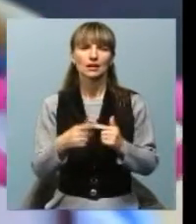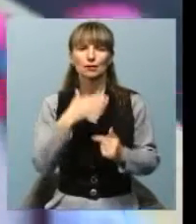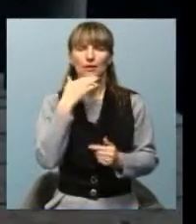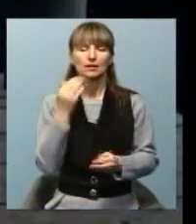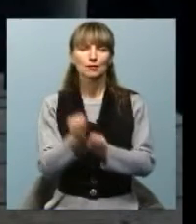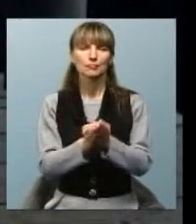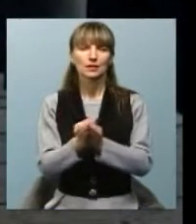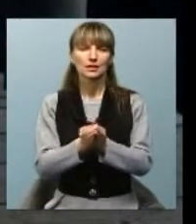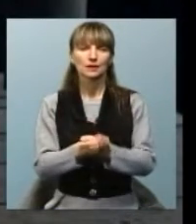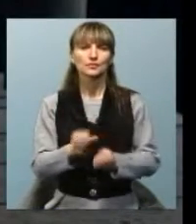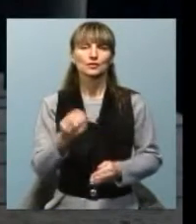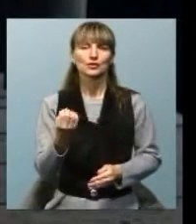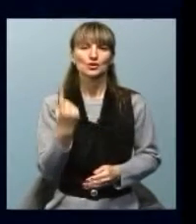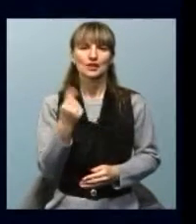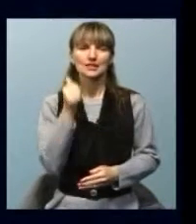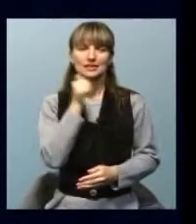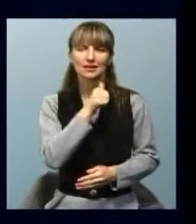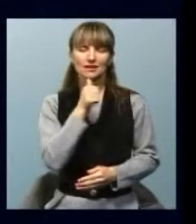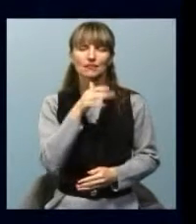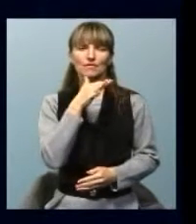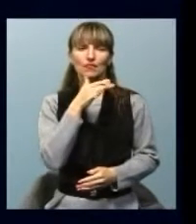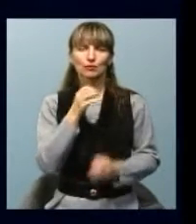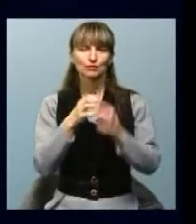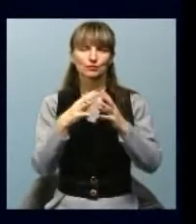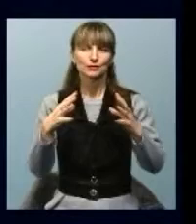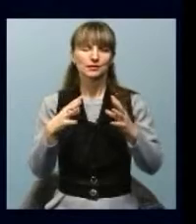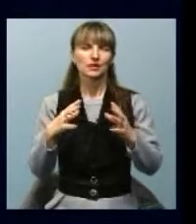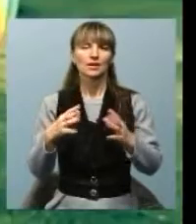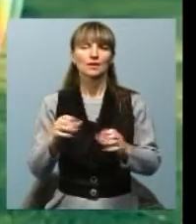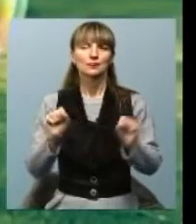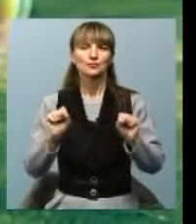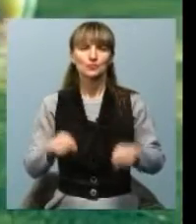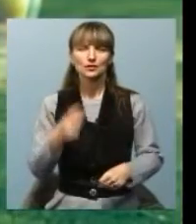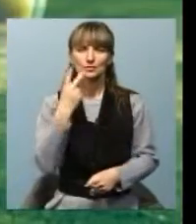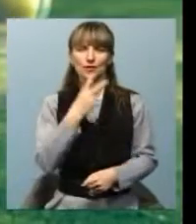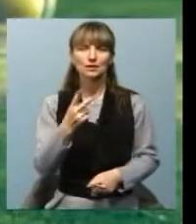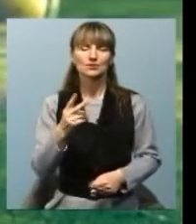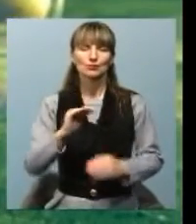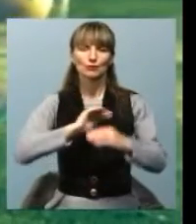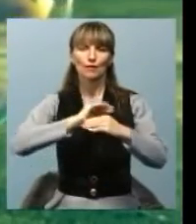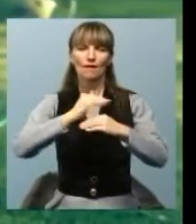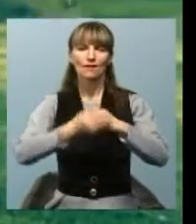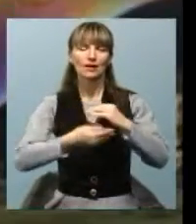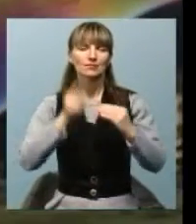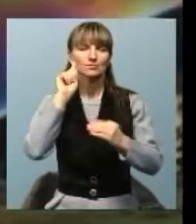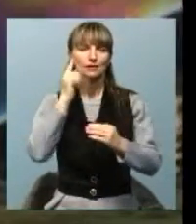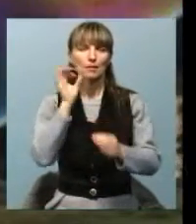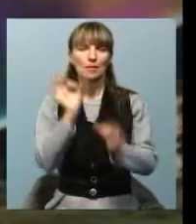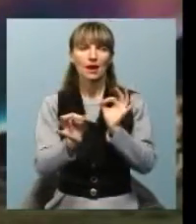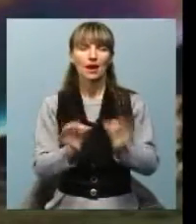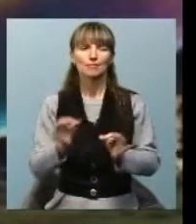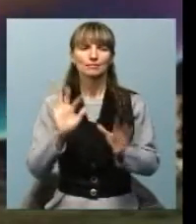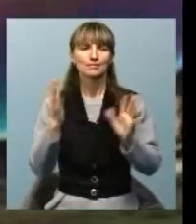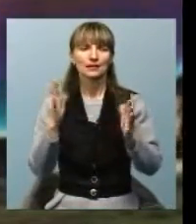забагато мила. А ось вам ще один секрет. Під час надування мильної бульбашки можна бачити на її поверхні кольорові плями і